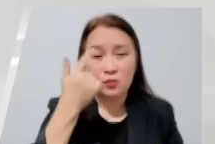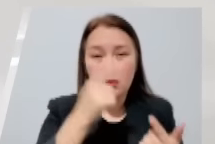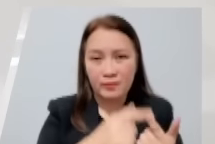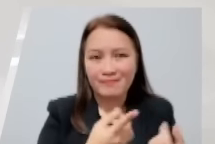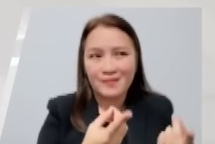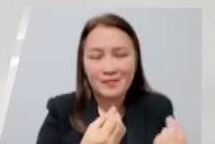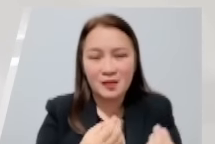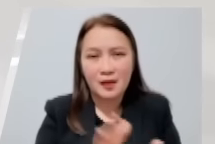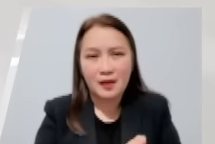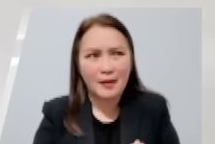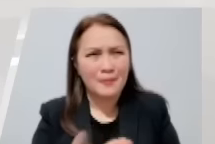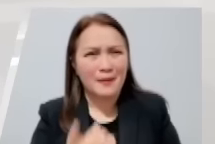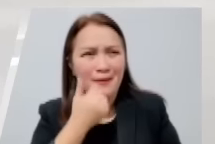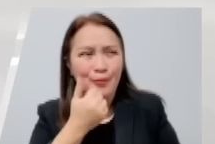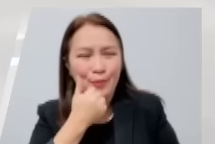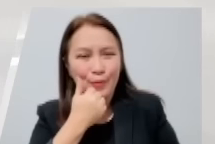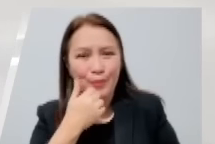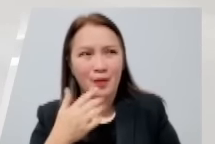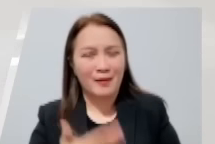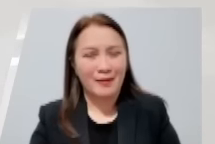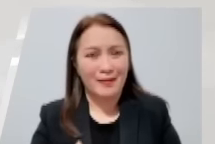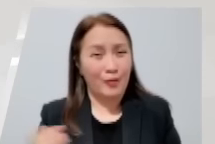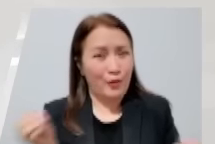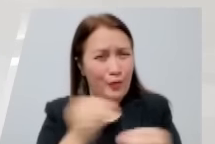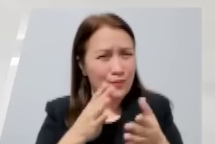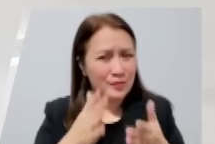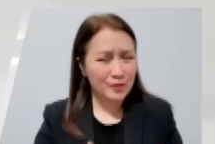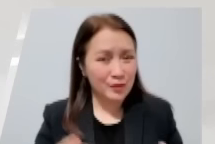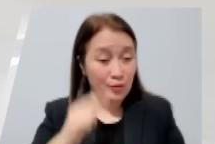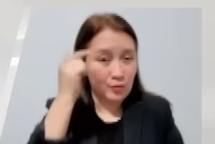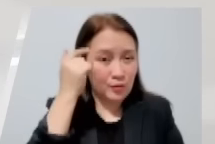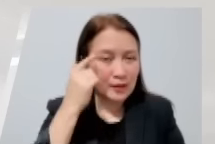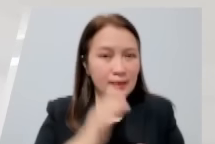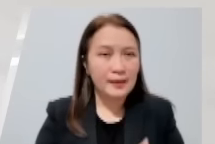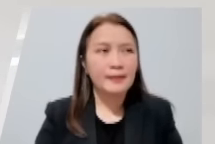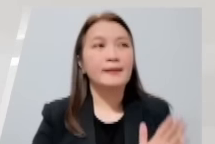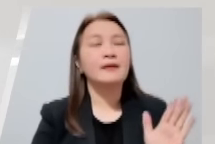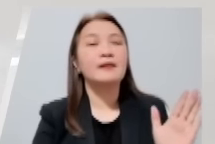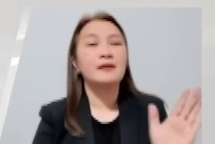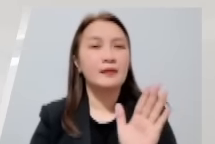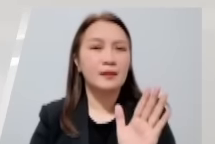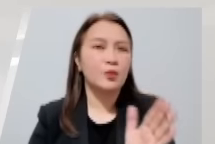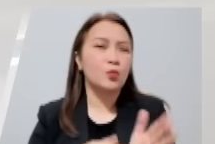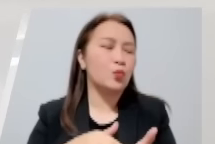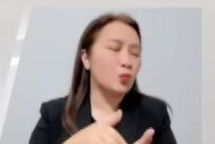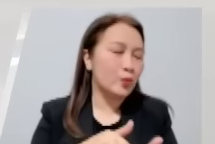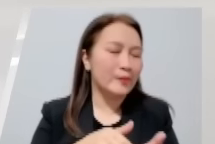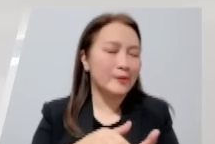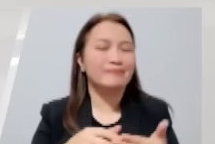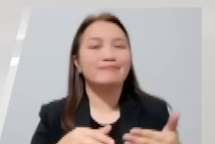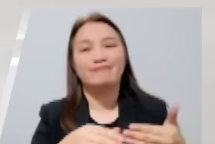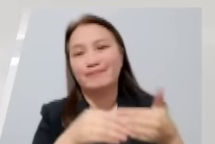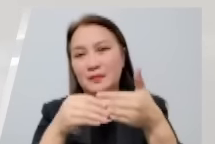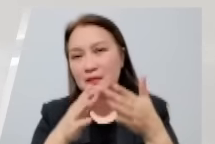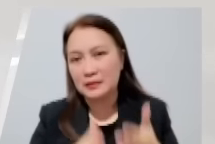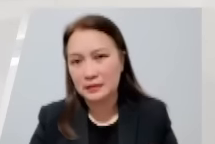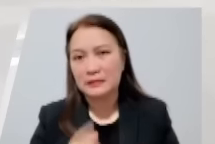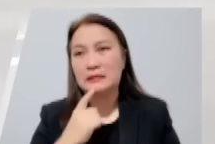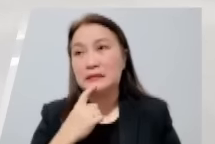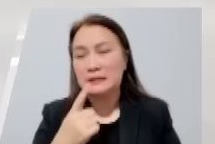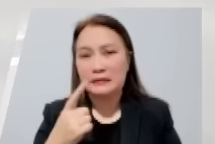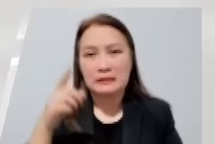ng gobyerno. Ang pahayag ng Pangulo ay pagpapakita raw ng weak leadership o mahinang pamumuno. Dagdag